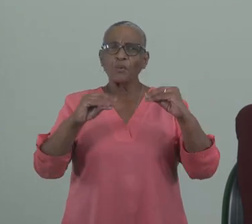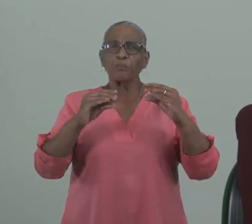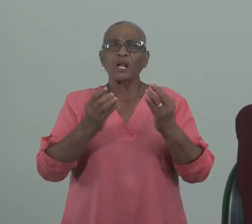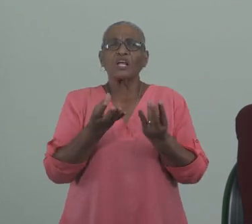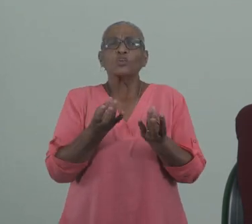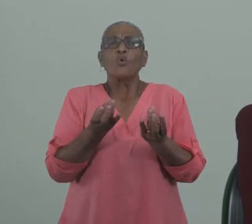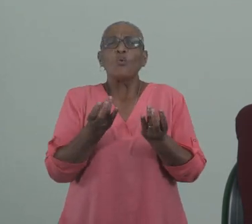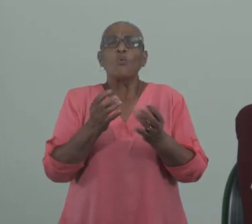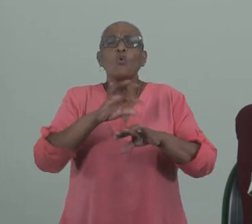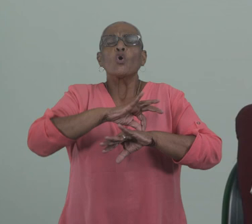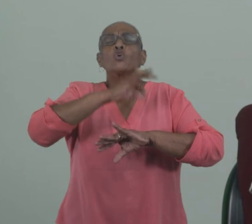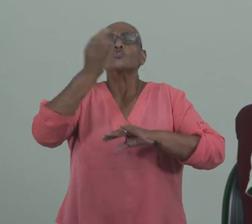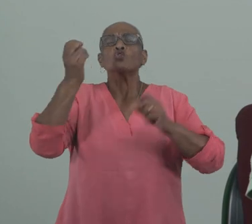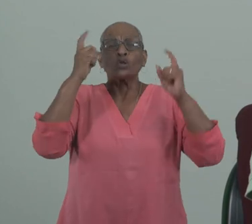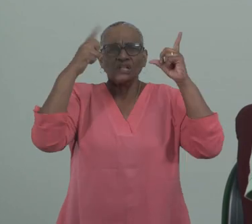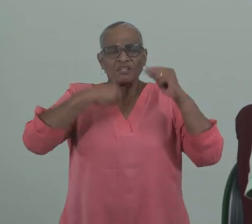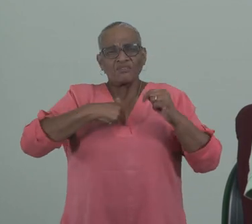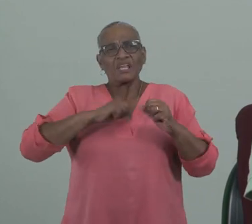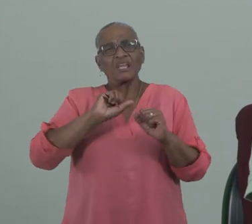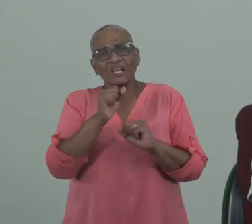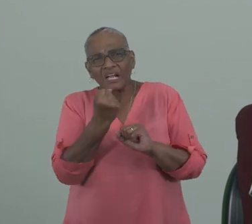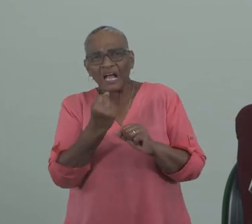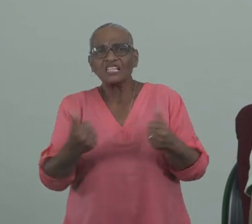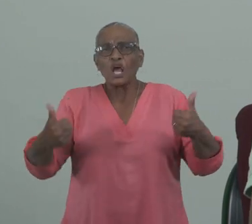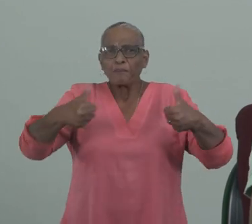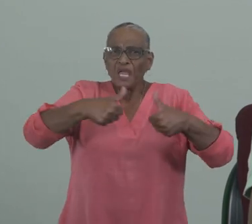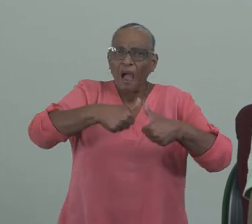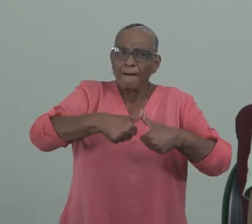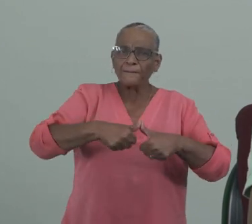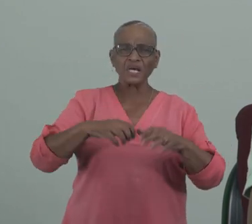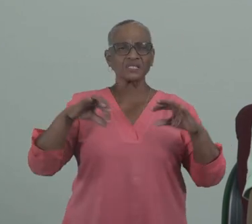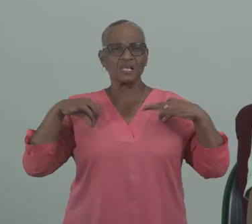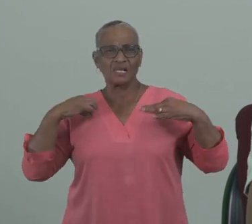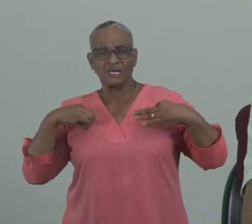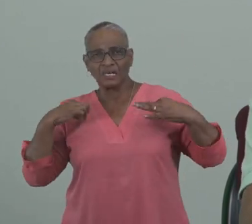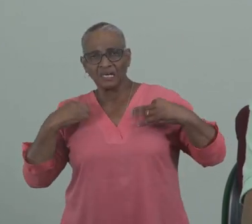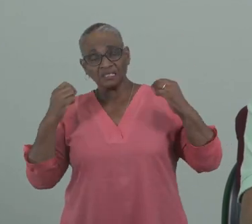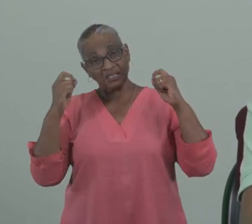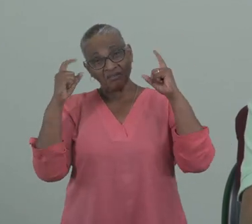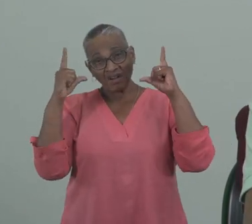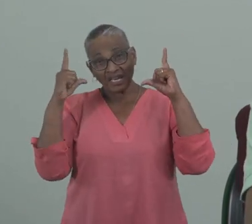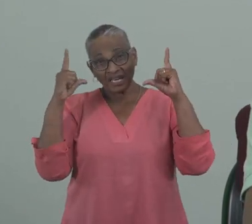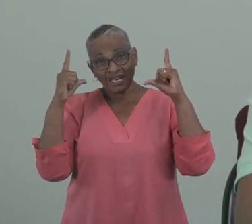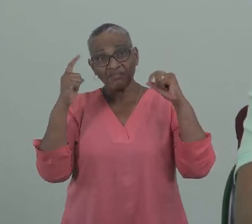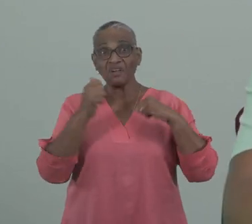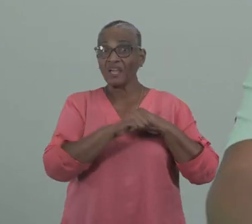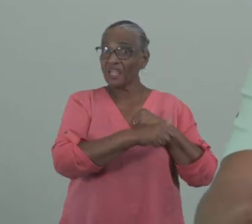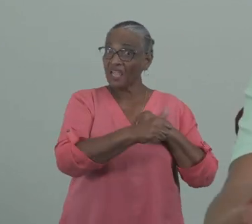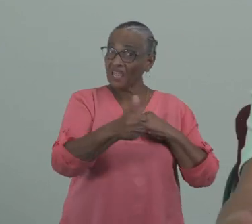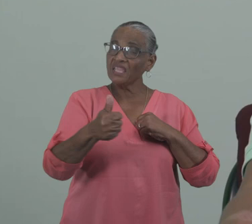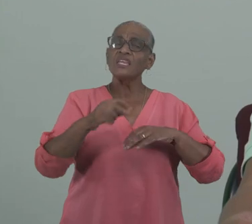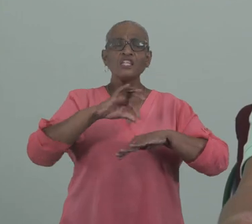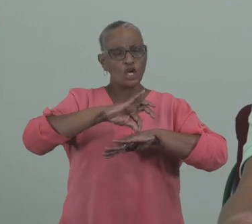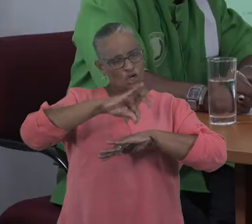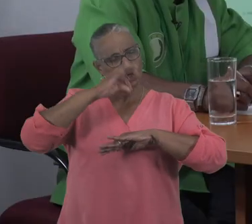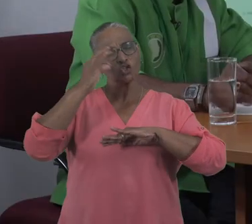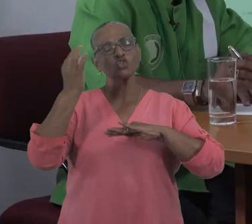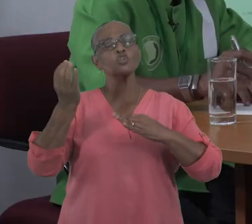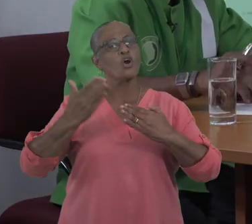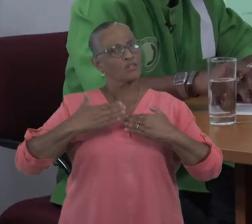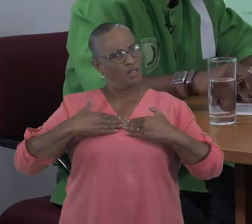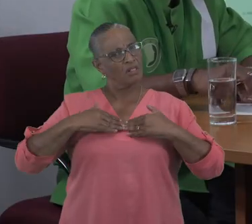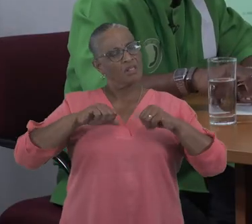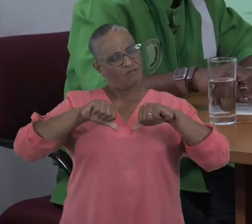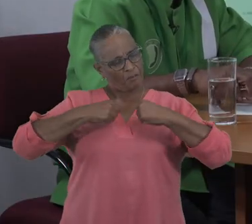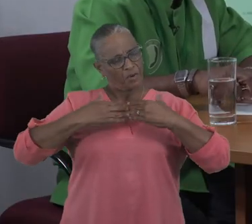medische hulpverleners, ook kan zoeken een fasie dat je pas alibi aan met je geniet van alibi en idee bezig aan een